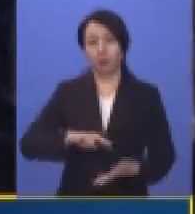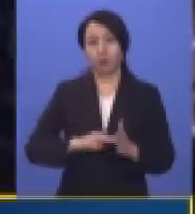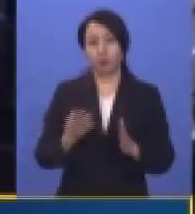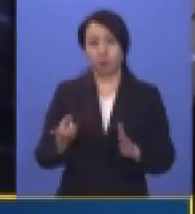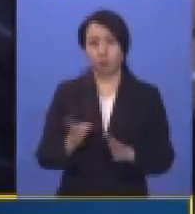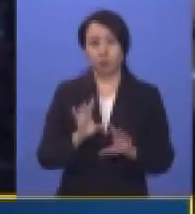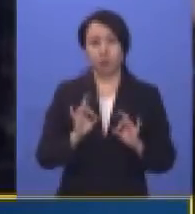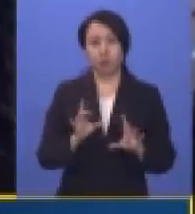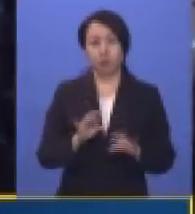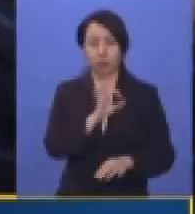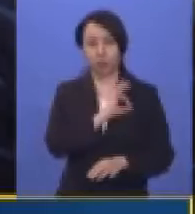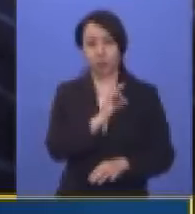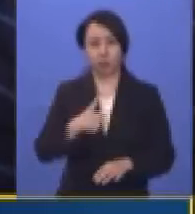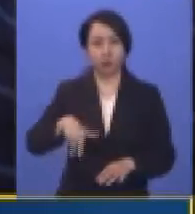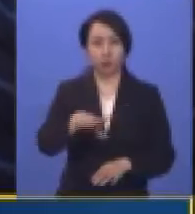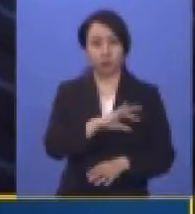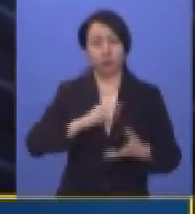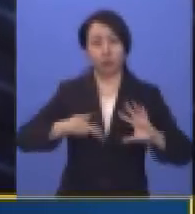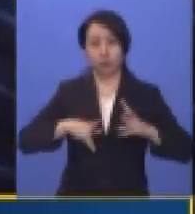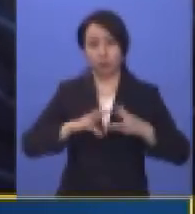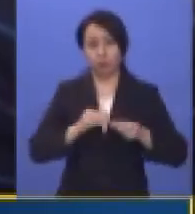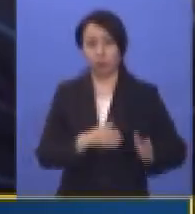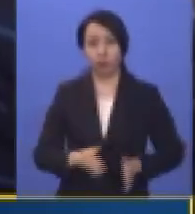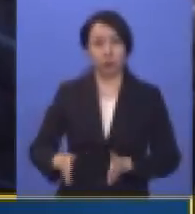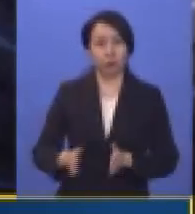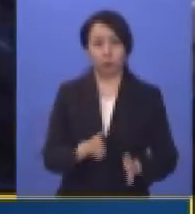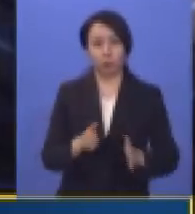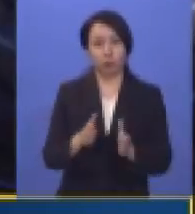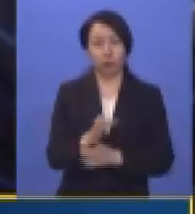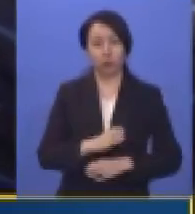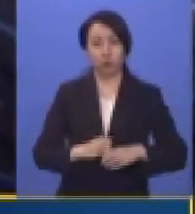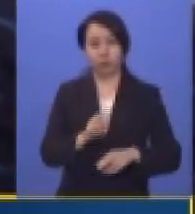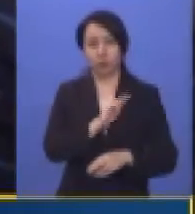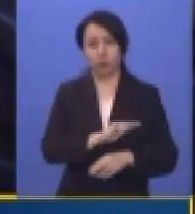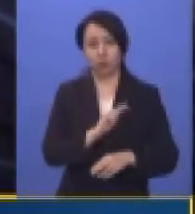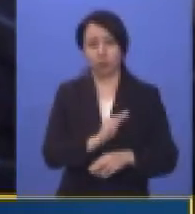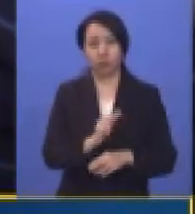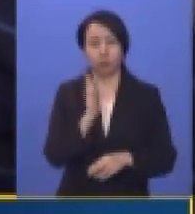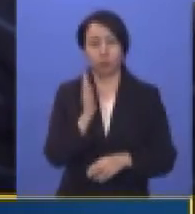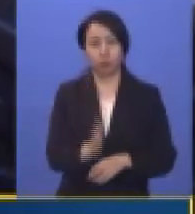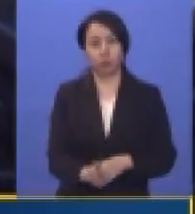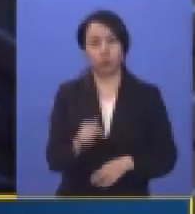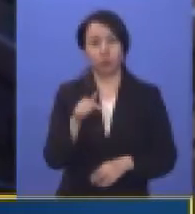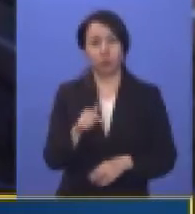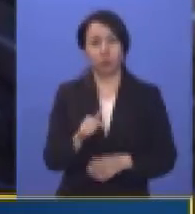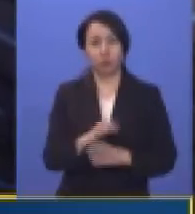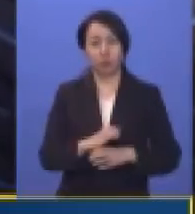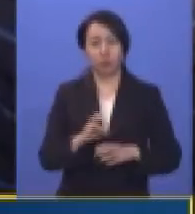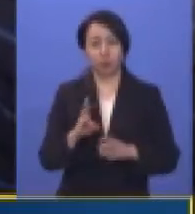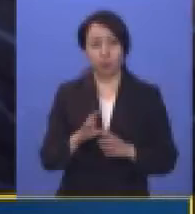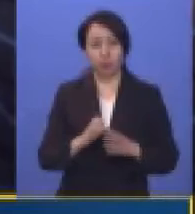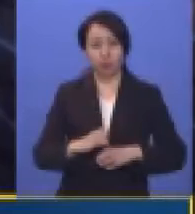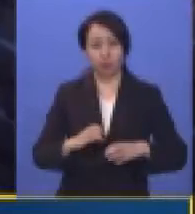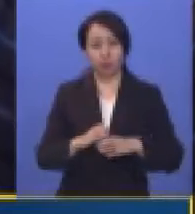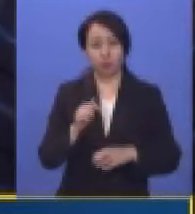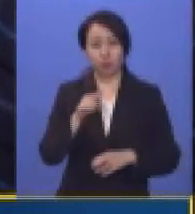әдісін кеңінен қолдану қажет. Нәтижесінде біздер жолдарға күрделі жөндеу жұмыстарын жүргізгендей боламыз. Оның үстіне қаражатты